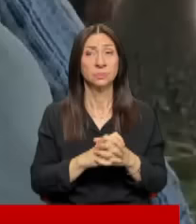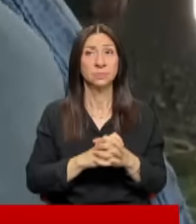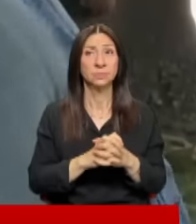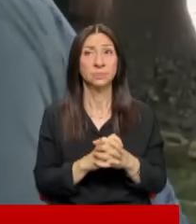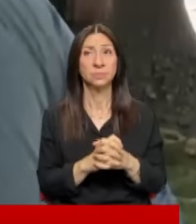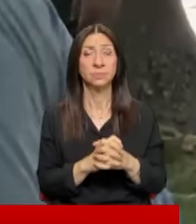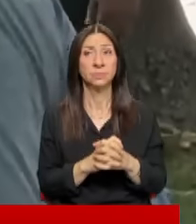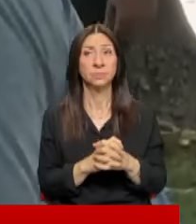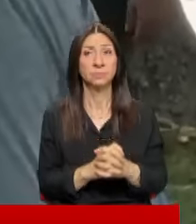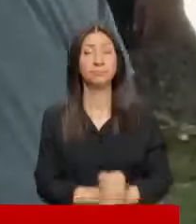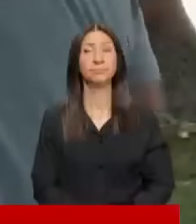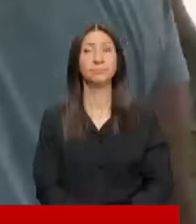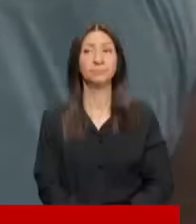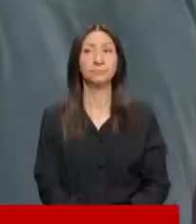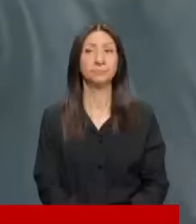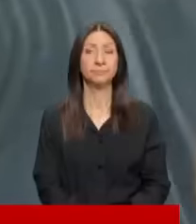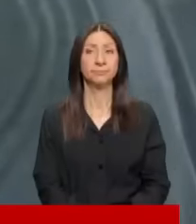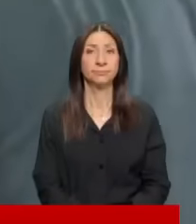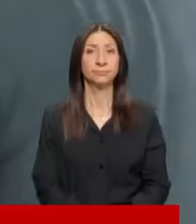altında.